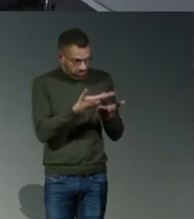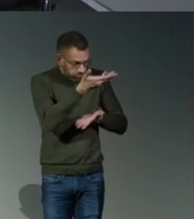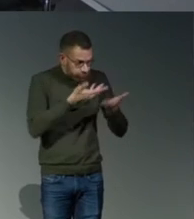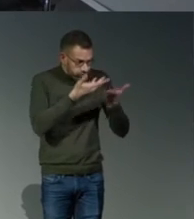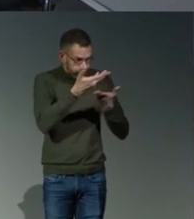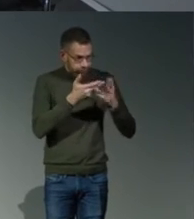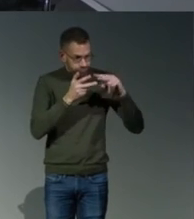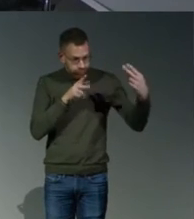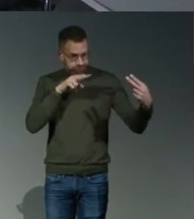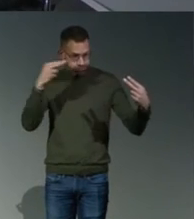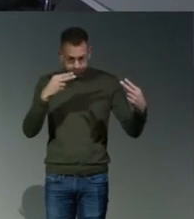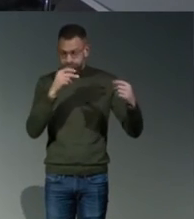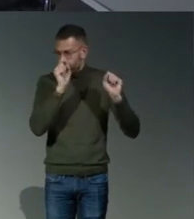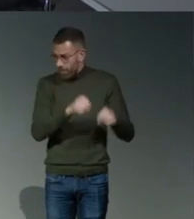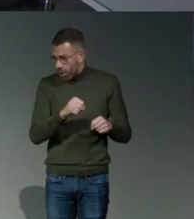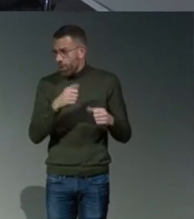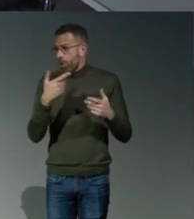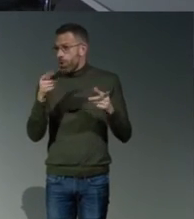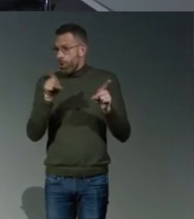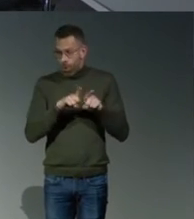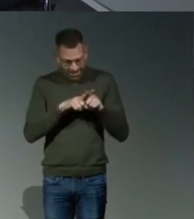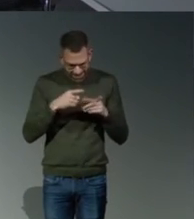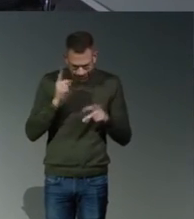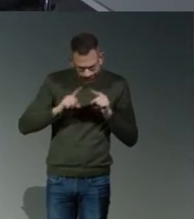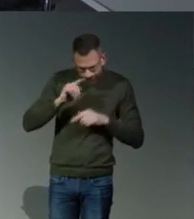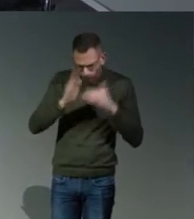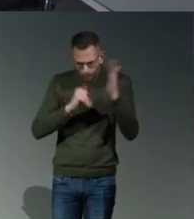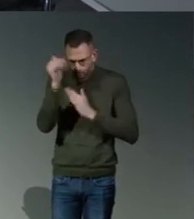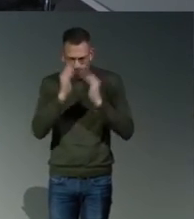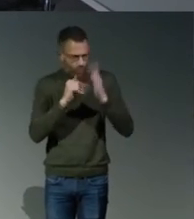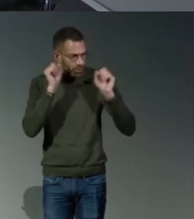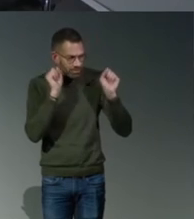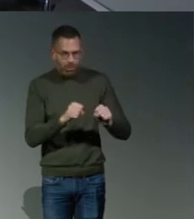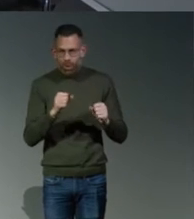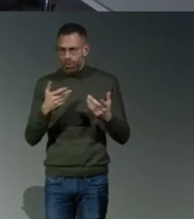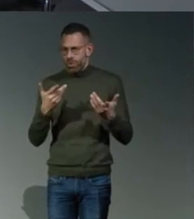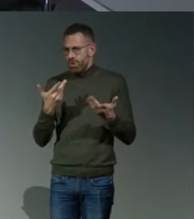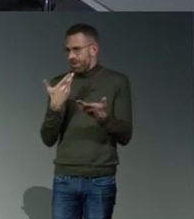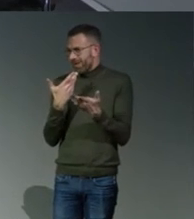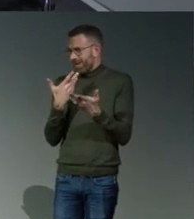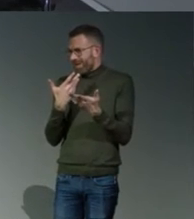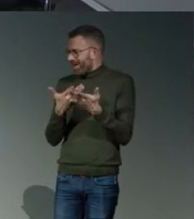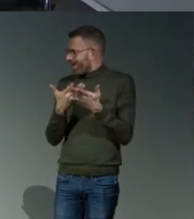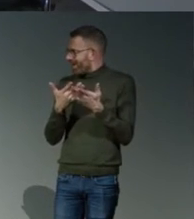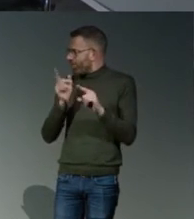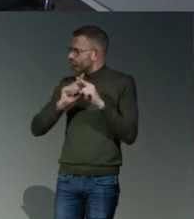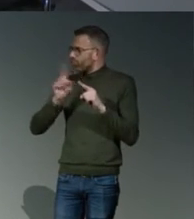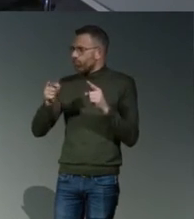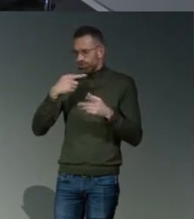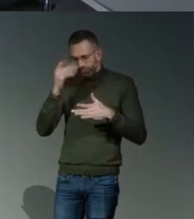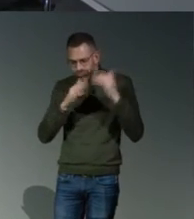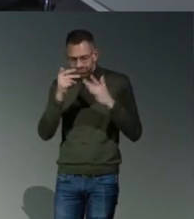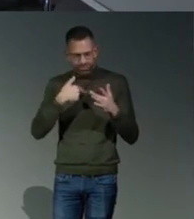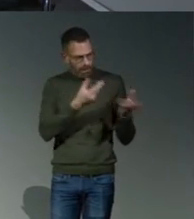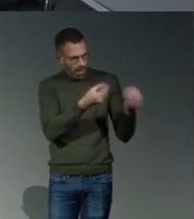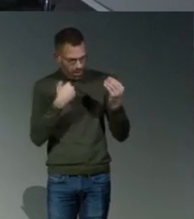des points de vue, de pouvoir travailler sur la construction des choses et de pouvoir remettre en question certains aspects qu'on pouvait élaborer.